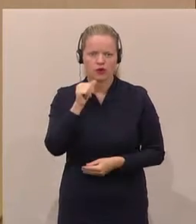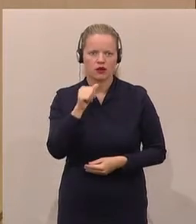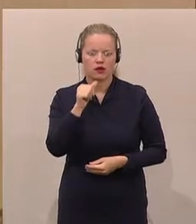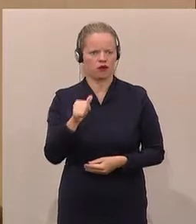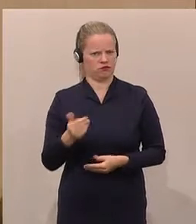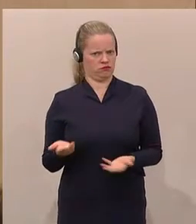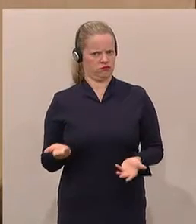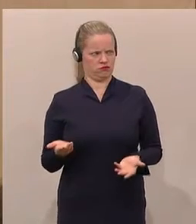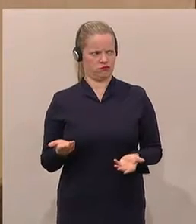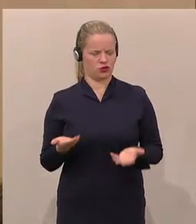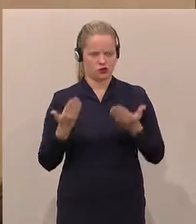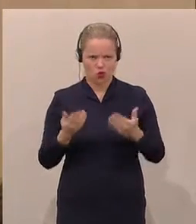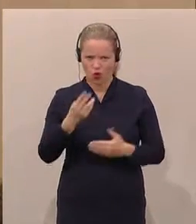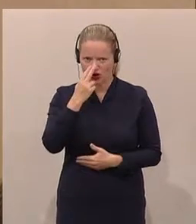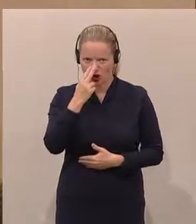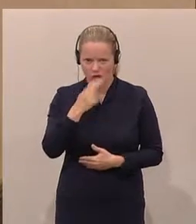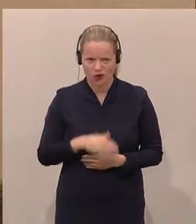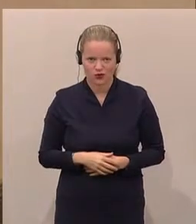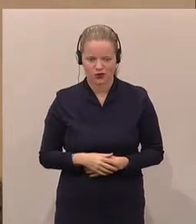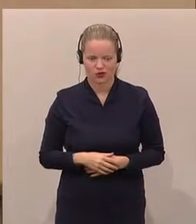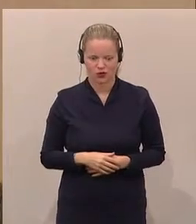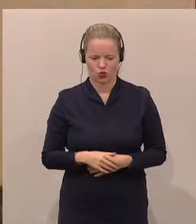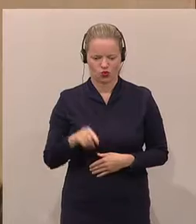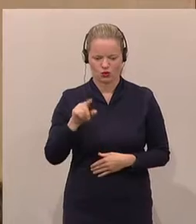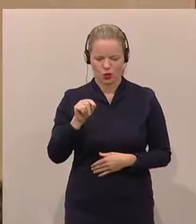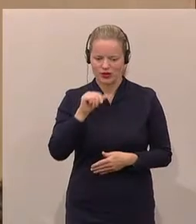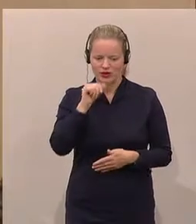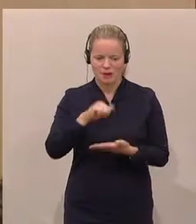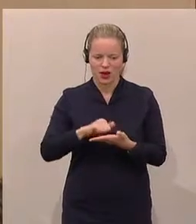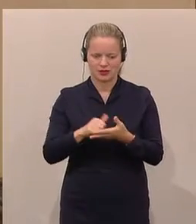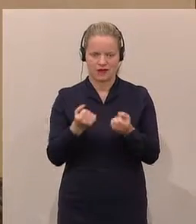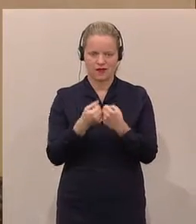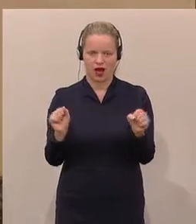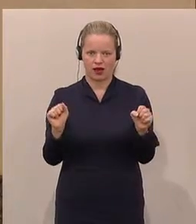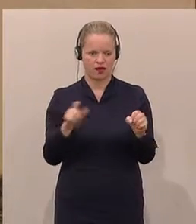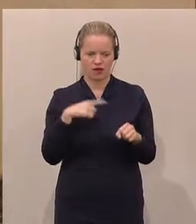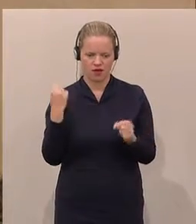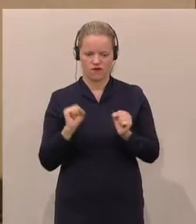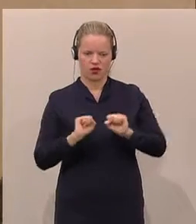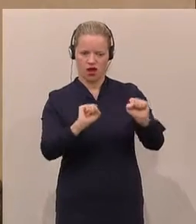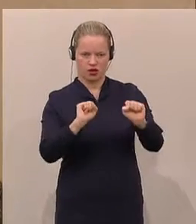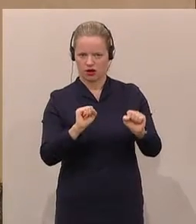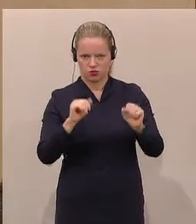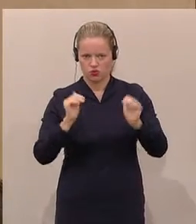So weit sind wir. So weit sind wir. Und das ist nicht Pressefreiheit. Und das müssen wir auch nicht verteidigen.